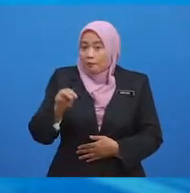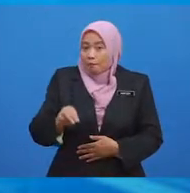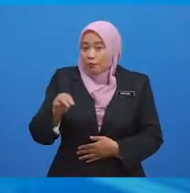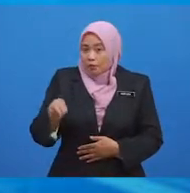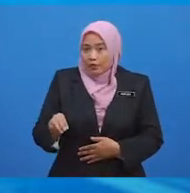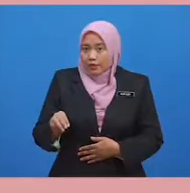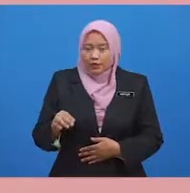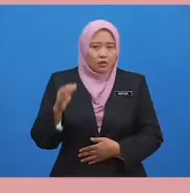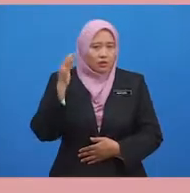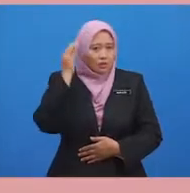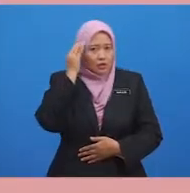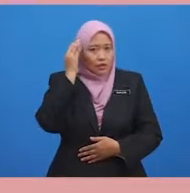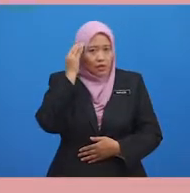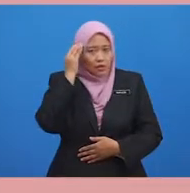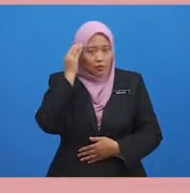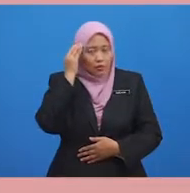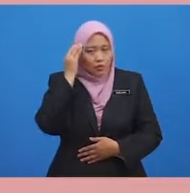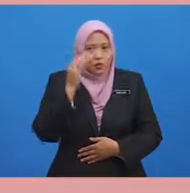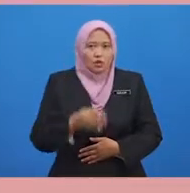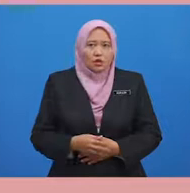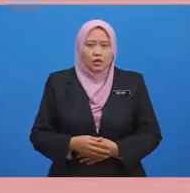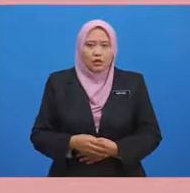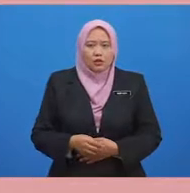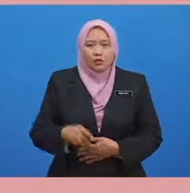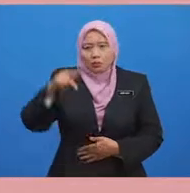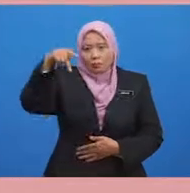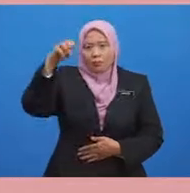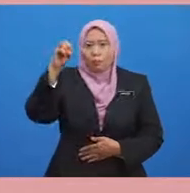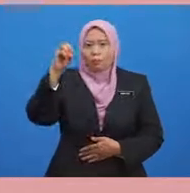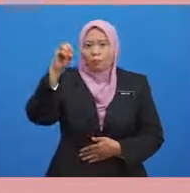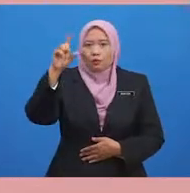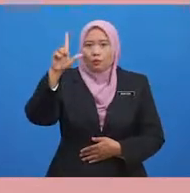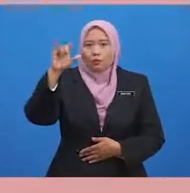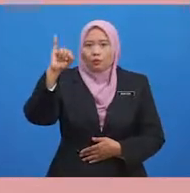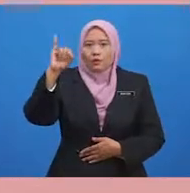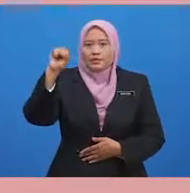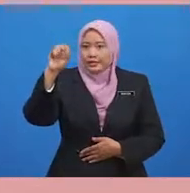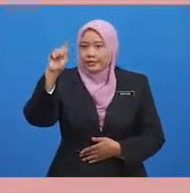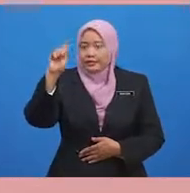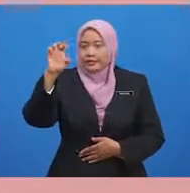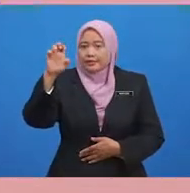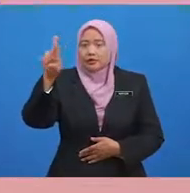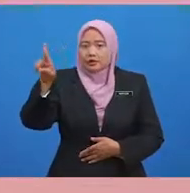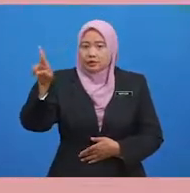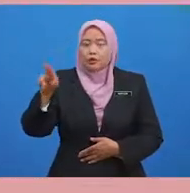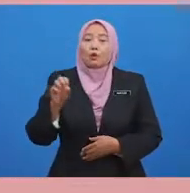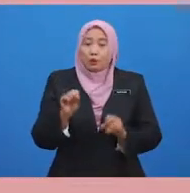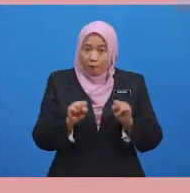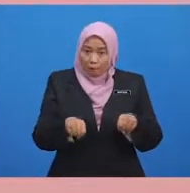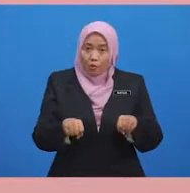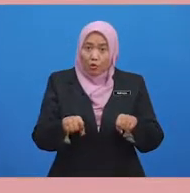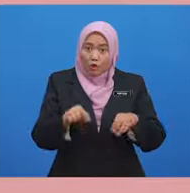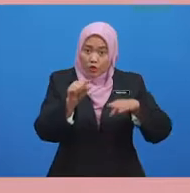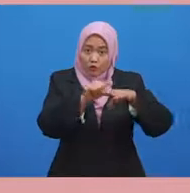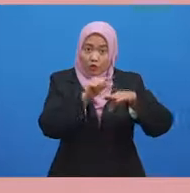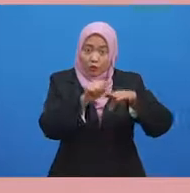tahukah murid-murid bahawa polyester juga boleh digunakan untuk membuat